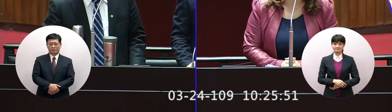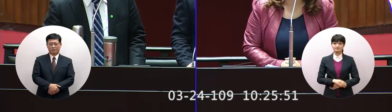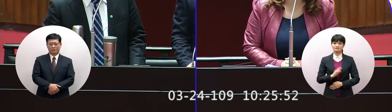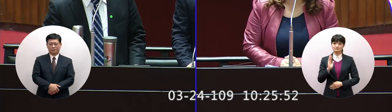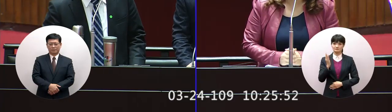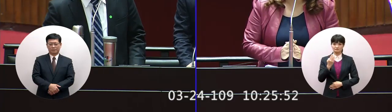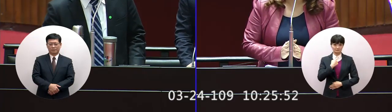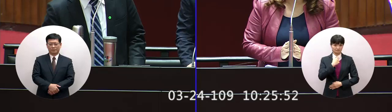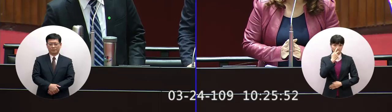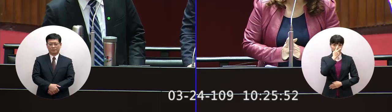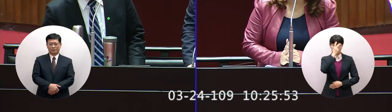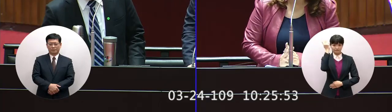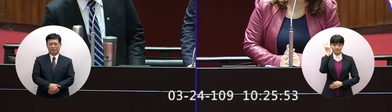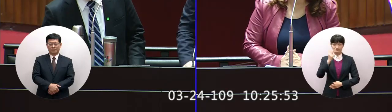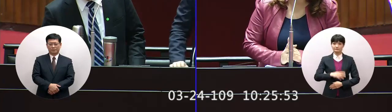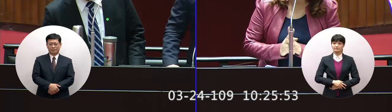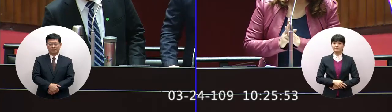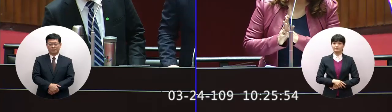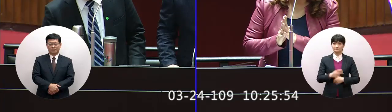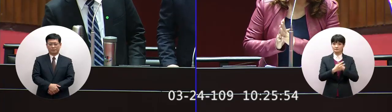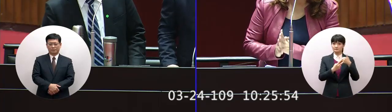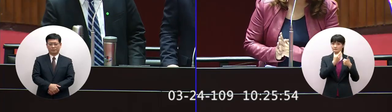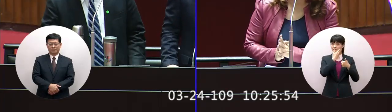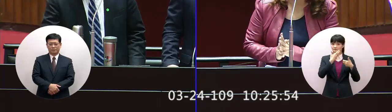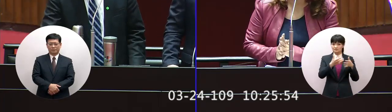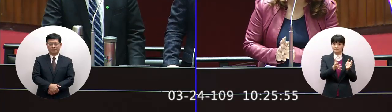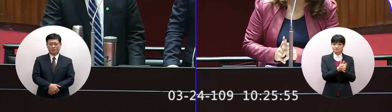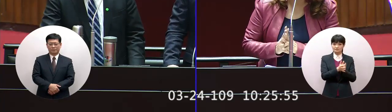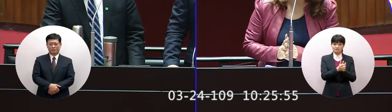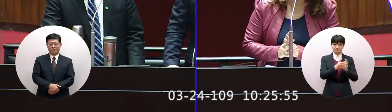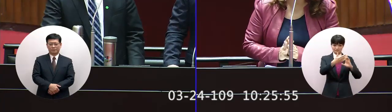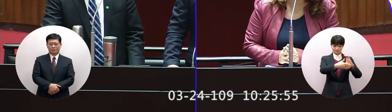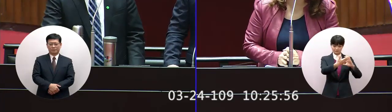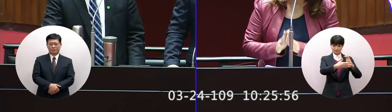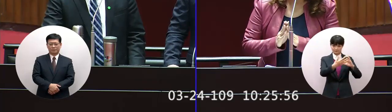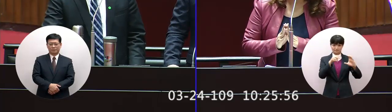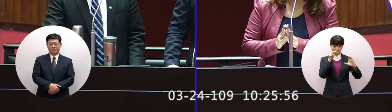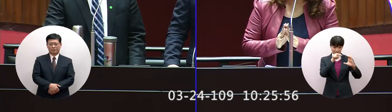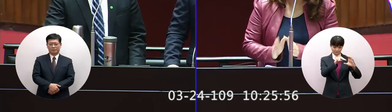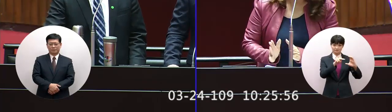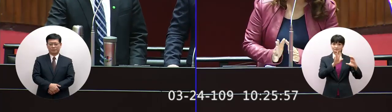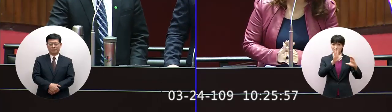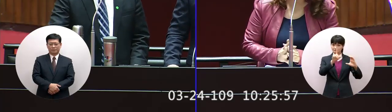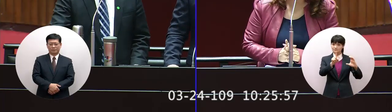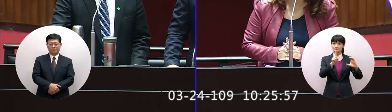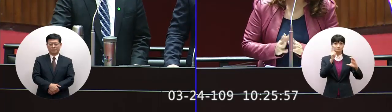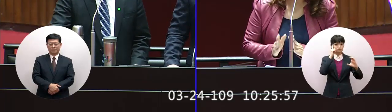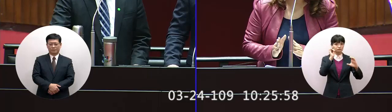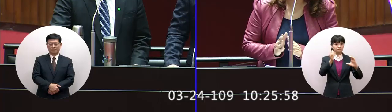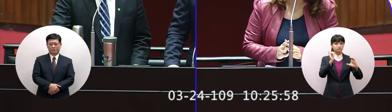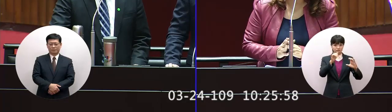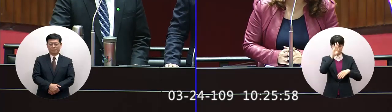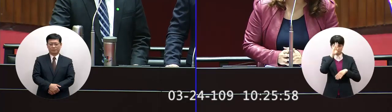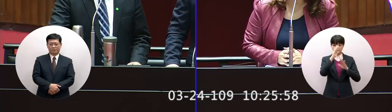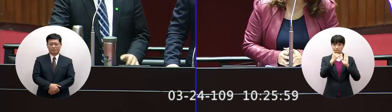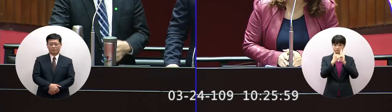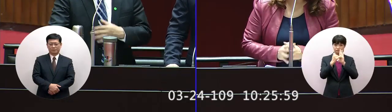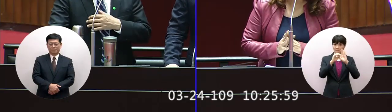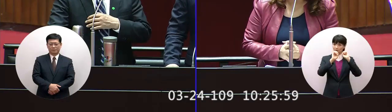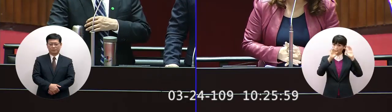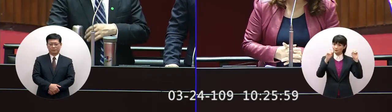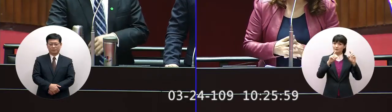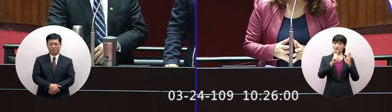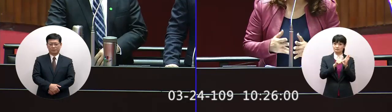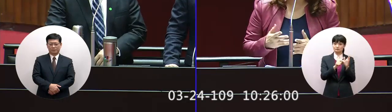本席发现呢，我们卫福部在电视上面有做了一个还不错的这个防疫宣导短